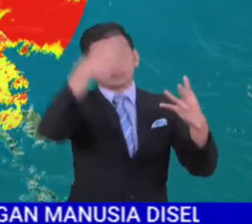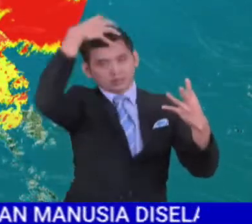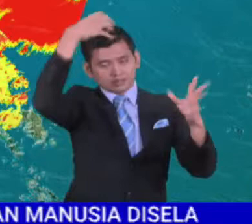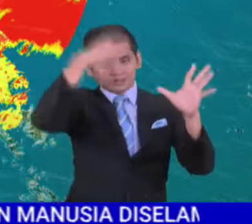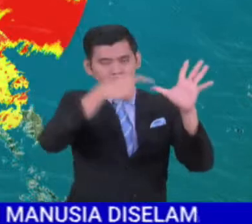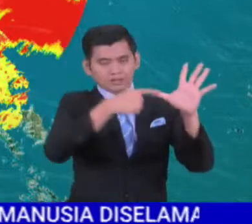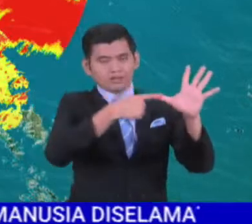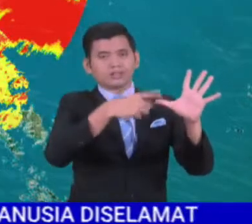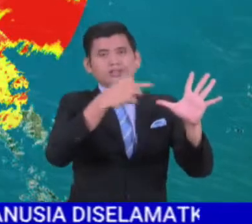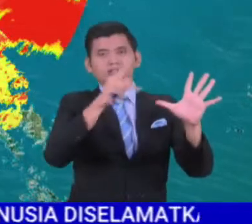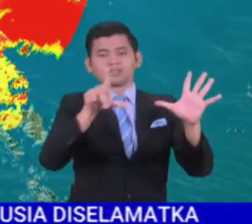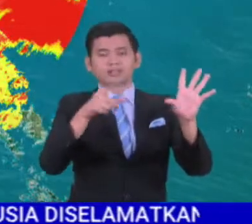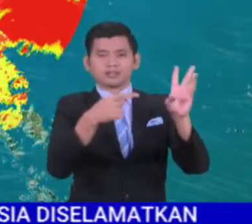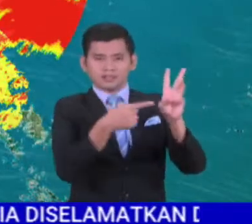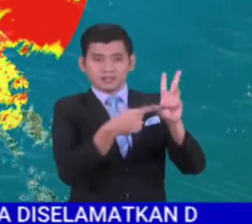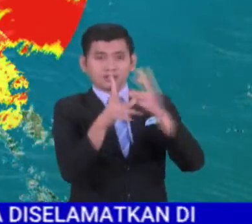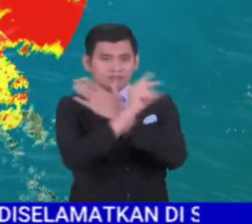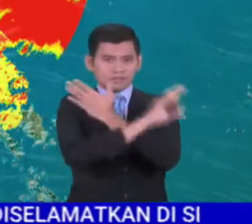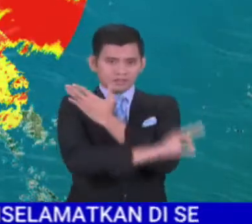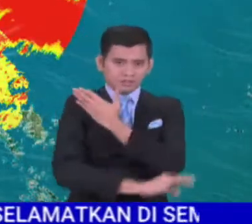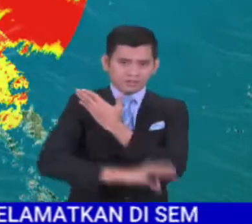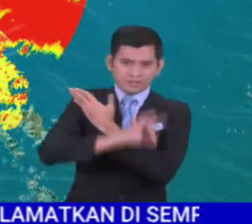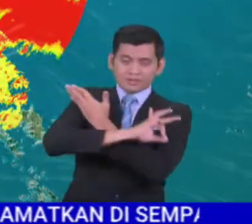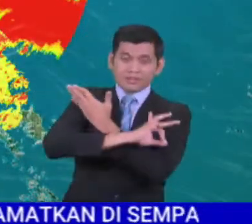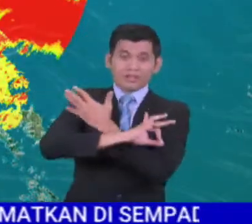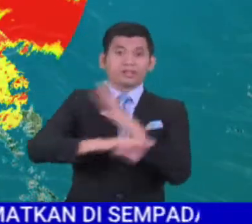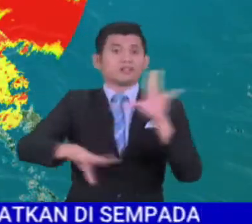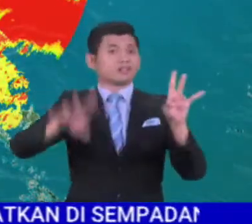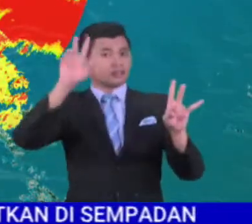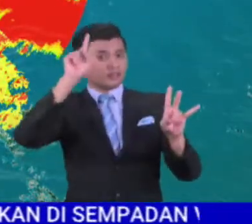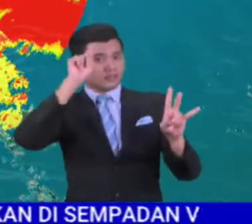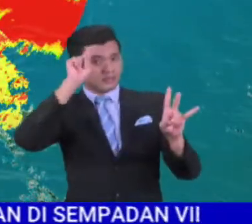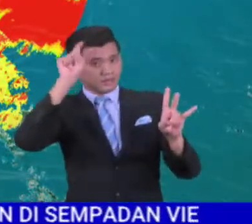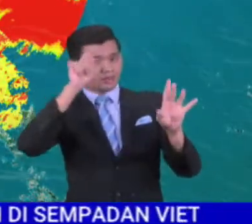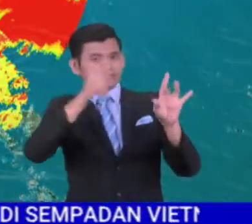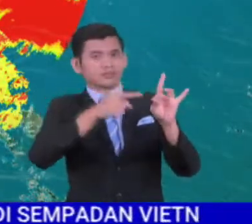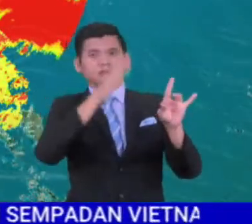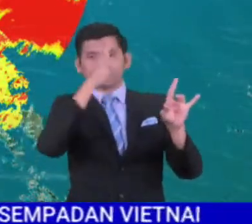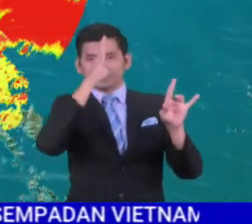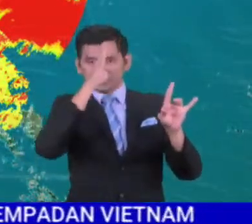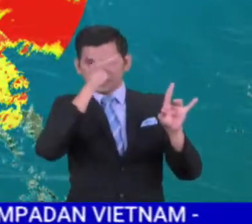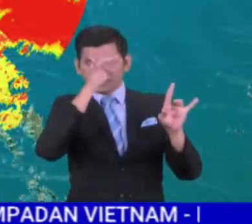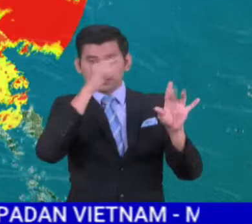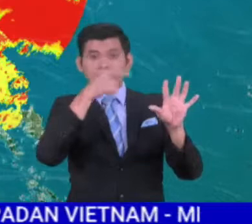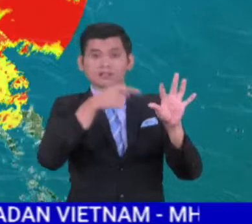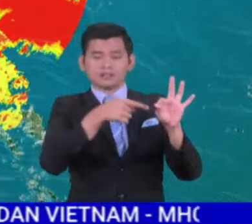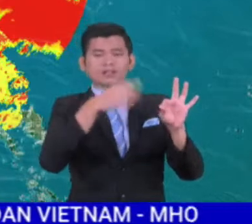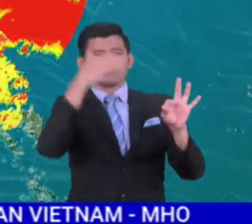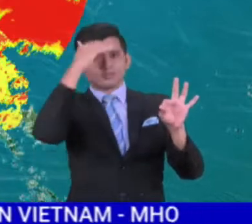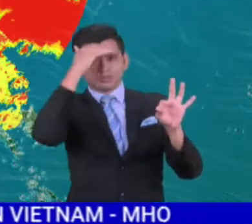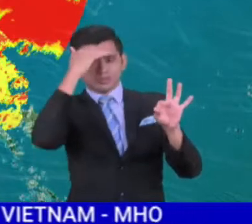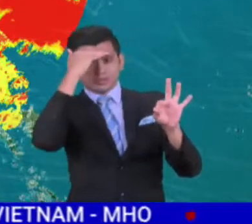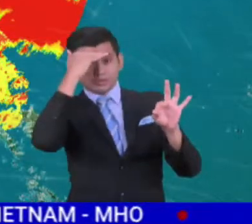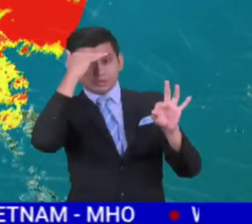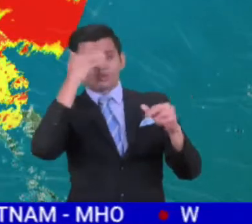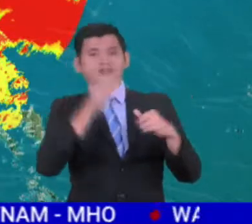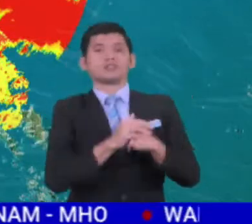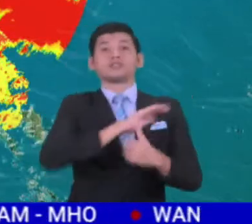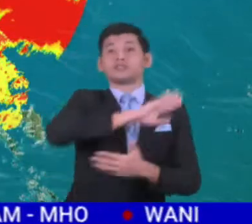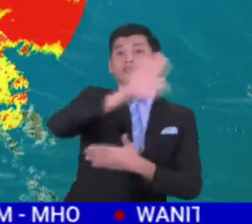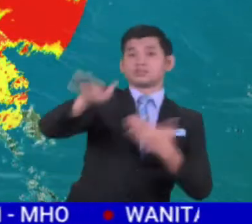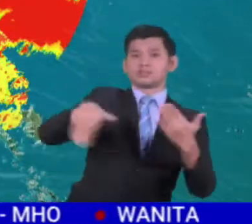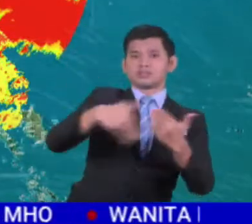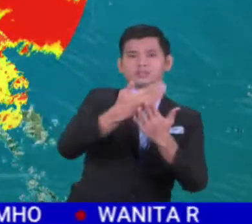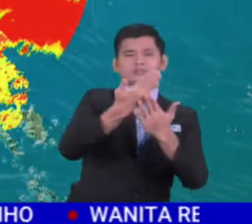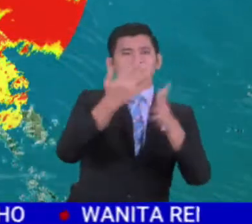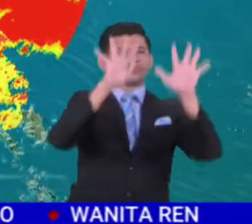negeri Sembilan. Namun demikian, di negeri Terengganu, negeri Melaka dan juga negeri Johor, keadaan hujan dilihat di hampir keseluruhan